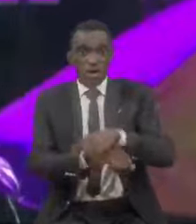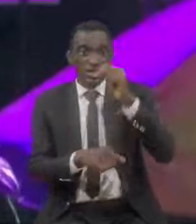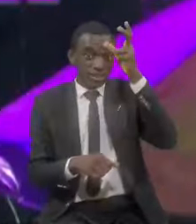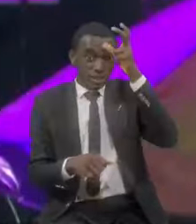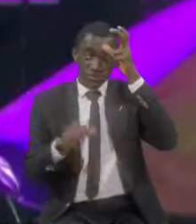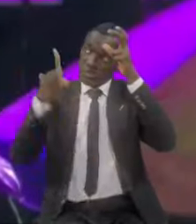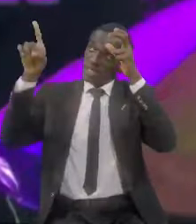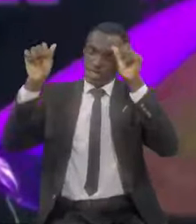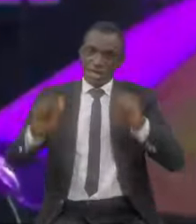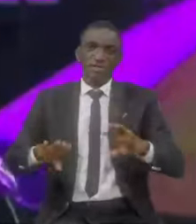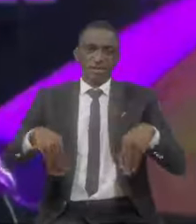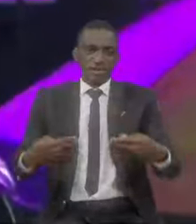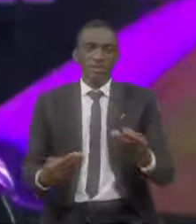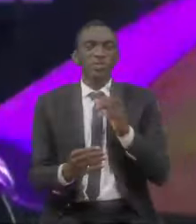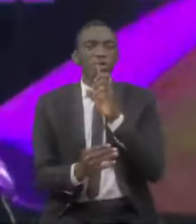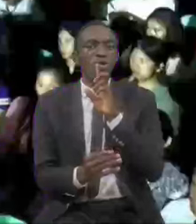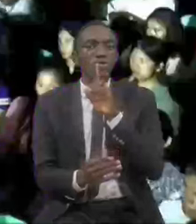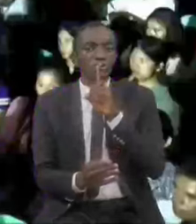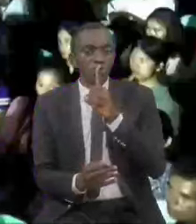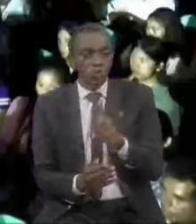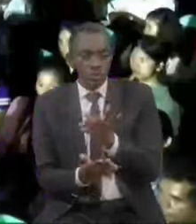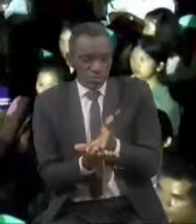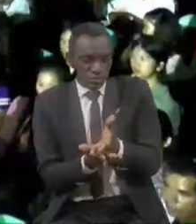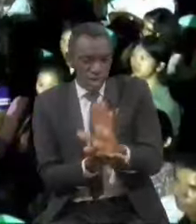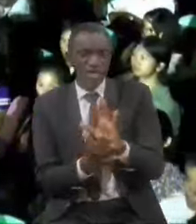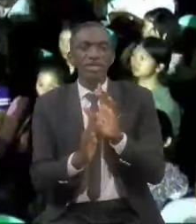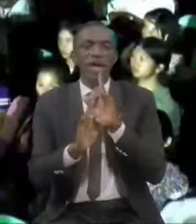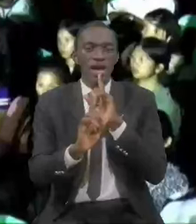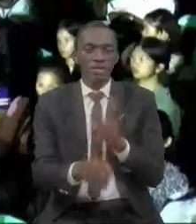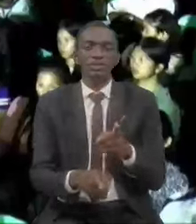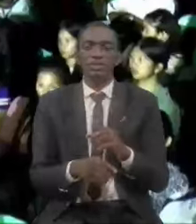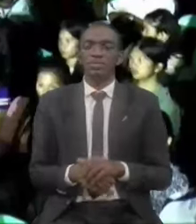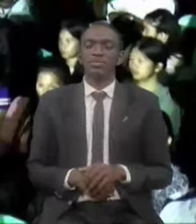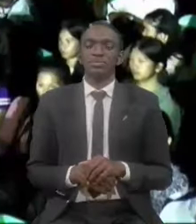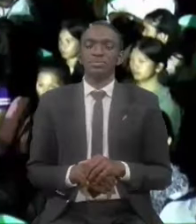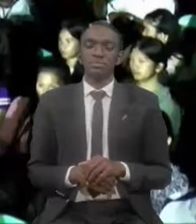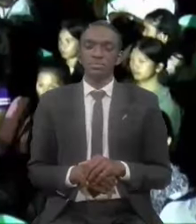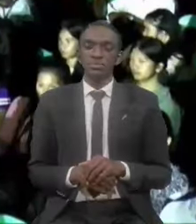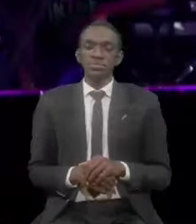la mort et le diable, peut donner la bonne réponse.